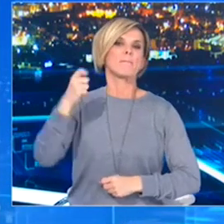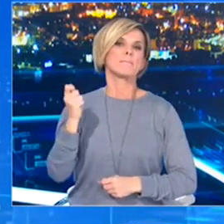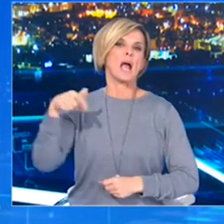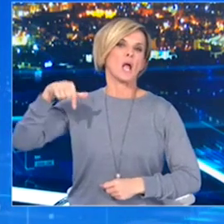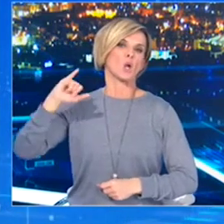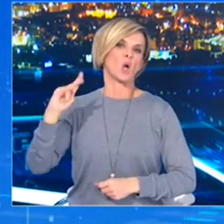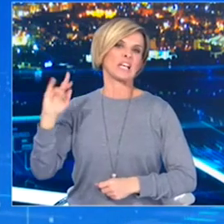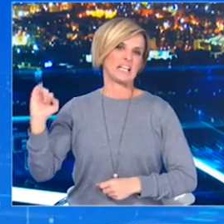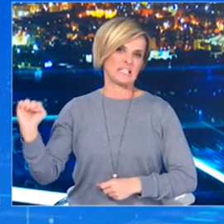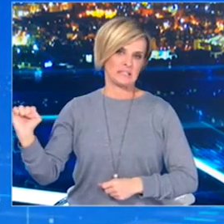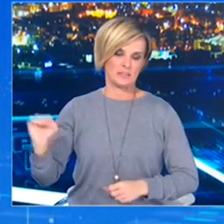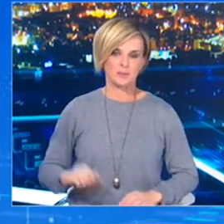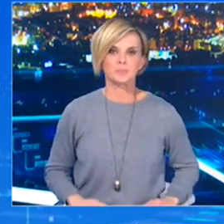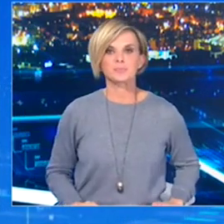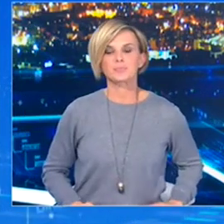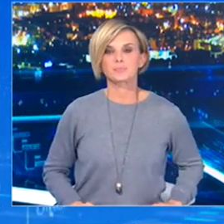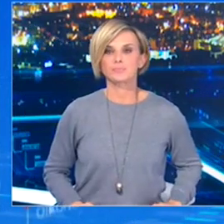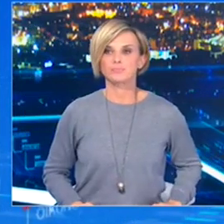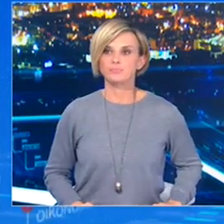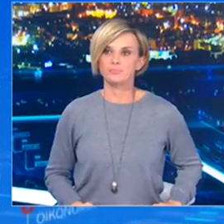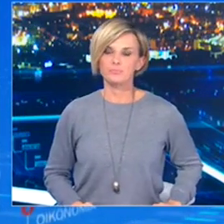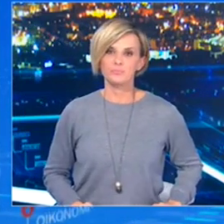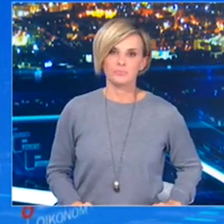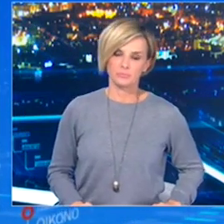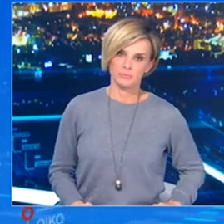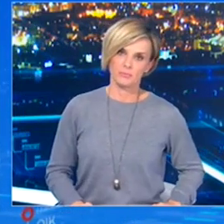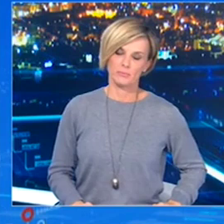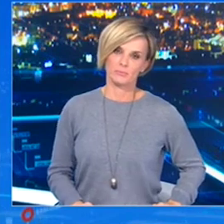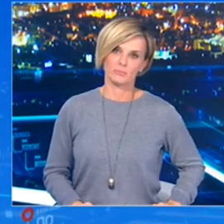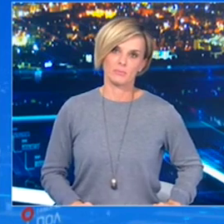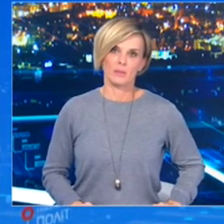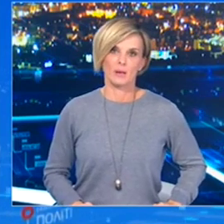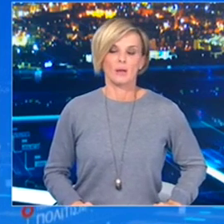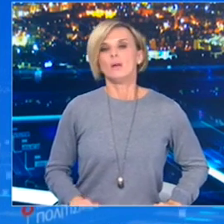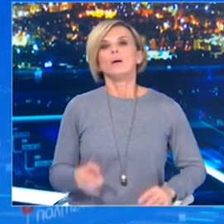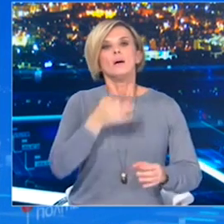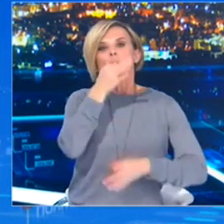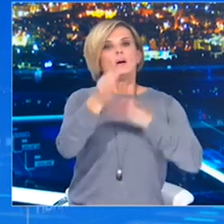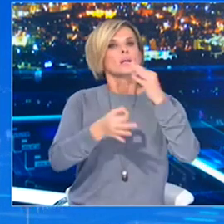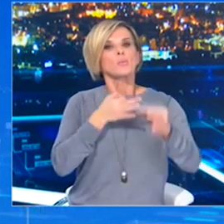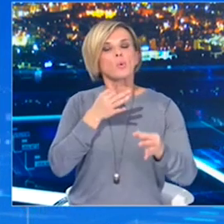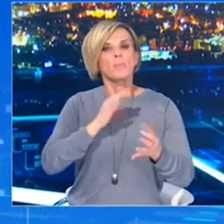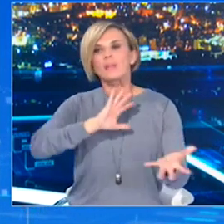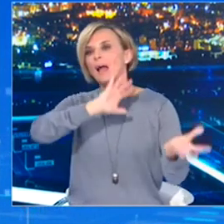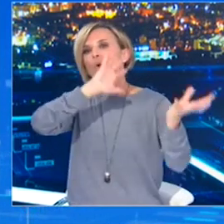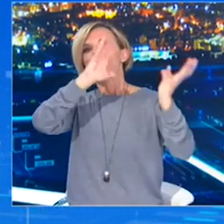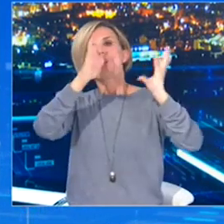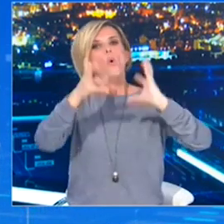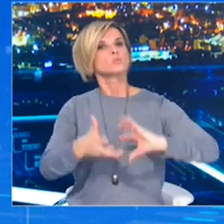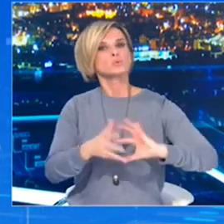Καλησπέρα σας και από μένα. Ξεκινήσουμε με λίγα στοιχεία από την παγκόσμια κατάσταση της πανδημίας.